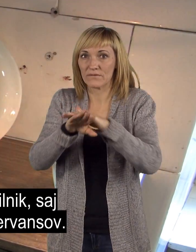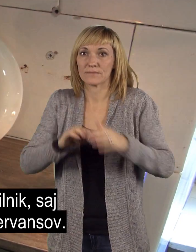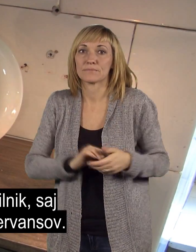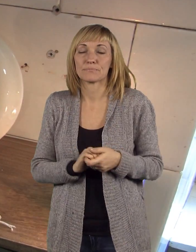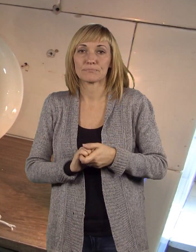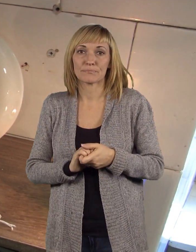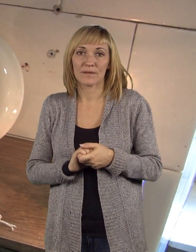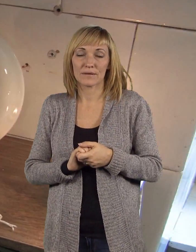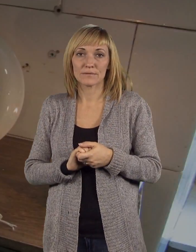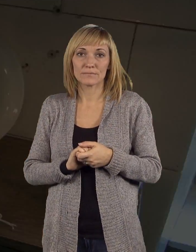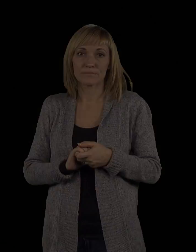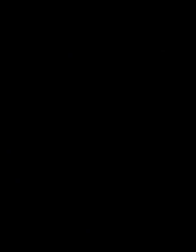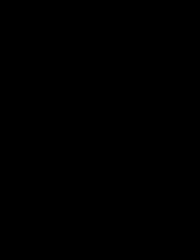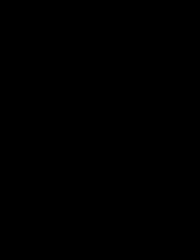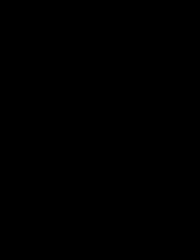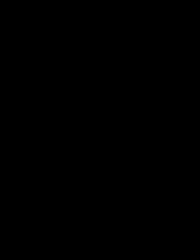hladilniku.